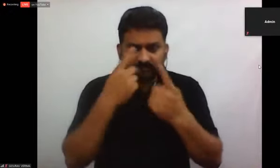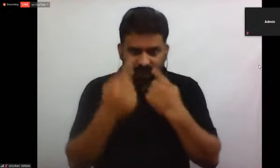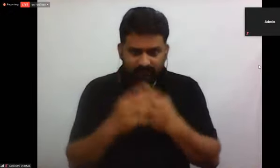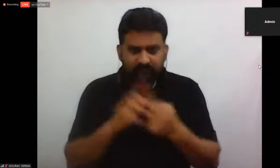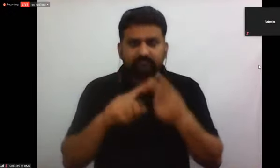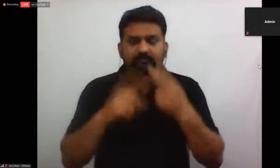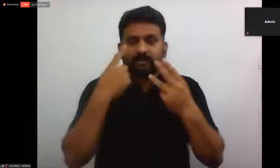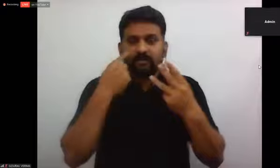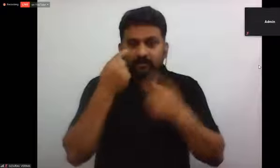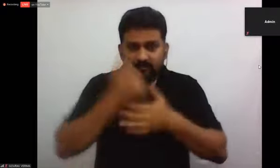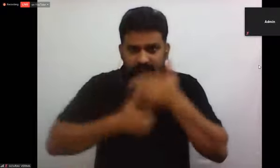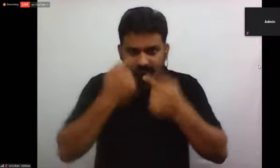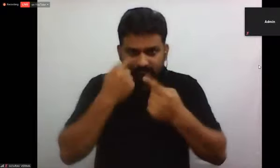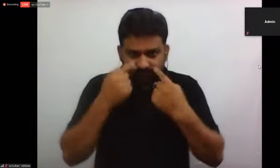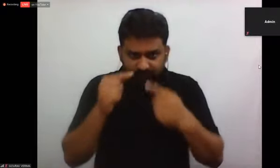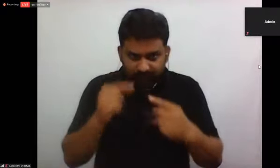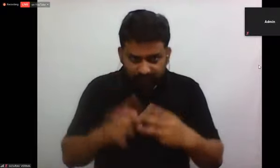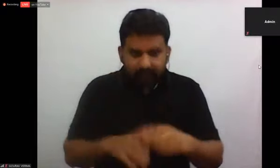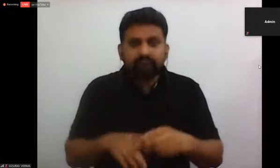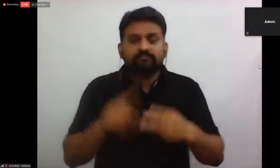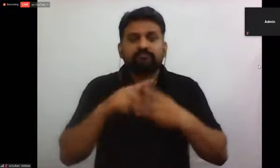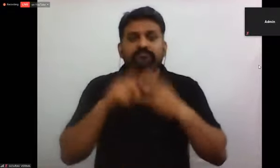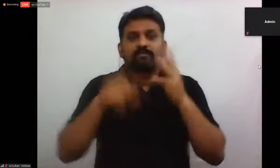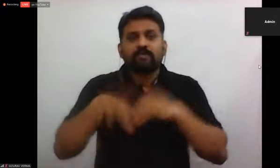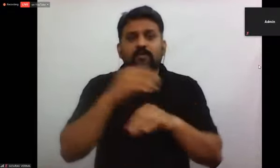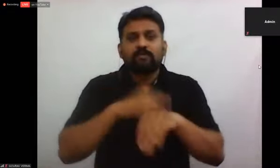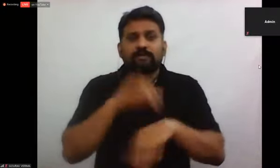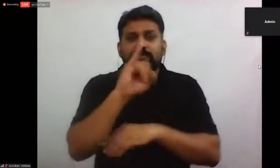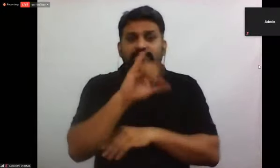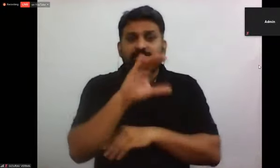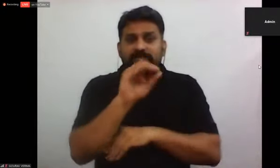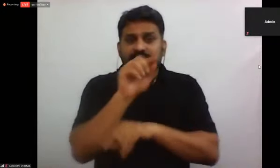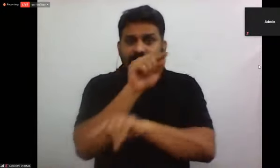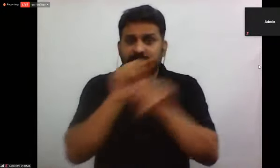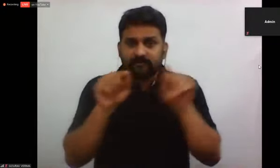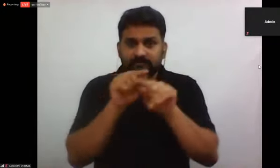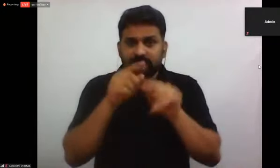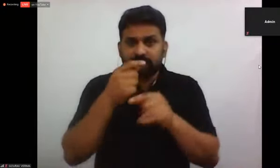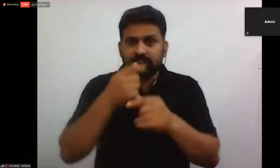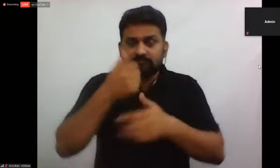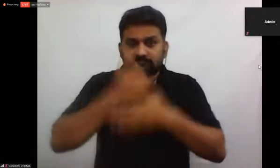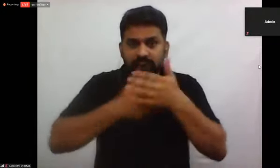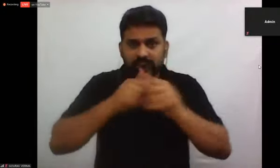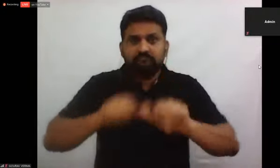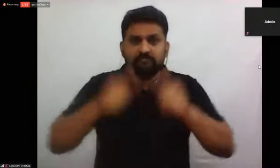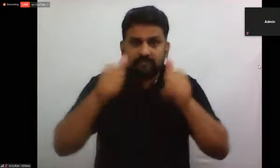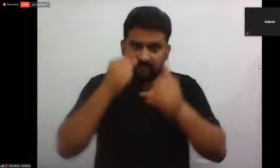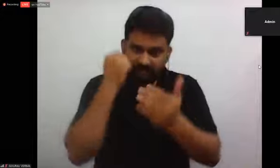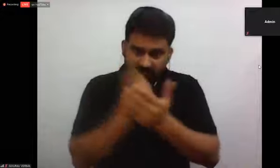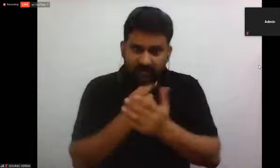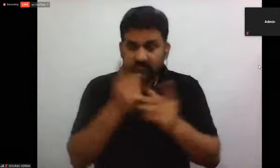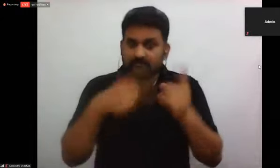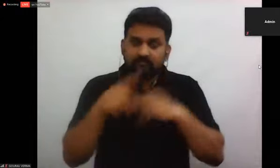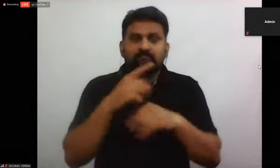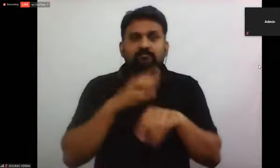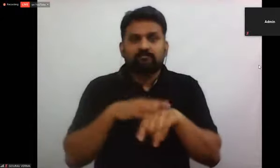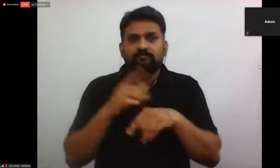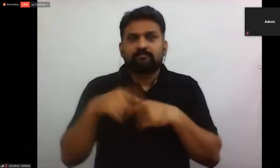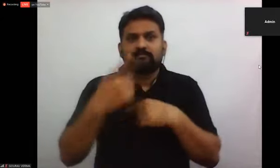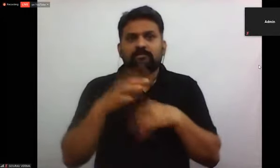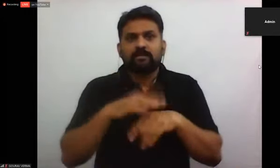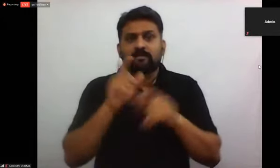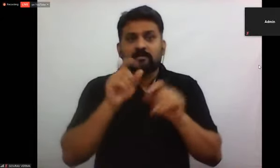भी देखना है। तो आपको करीब 60% मार्क्स लेके आना पड़ेगा, तो बहुत जल्द सारे पार्टिसिपेंट्स